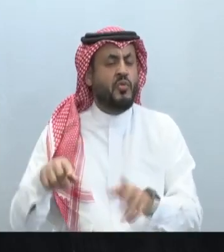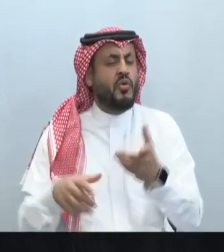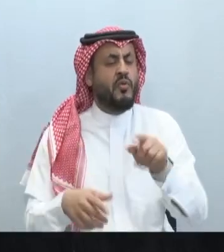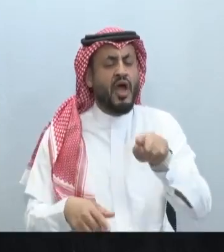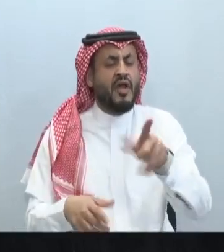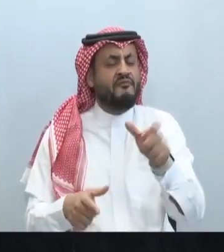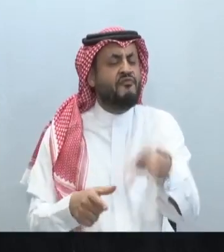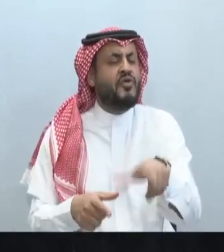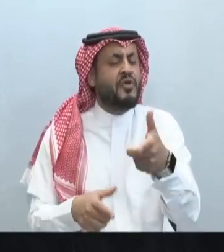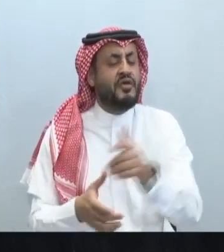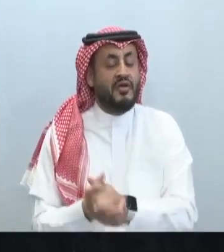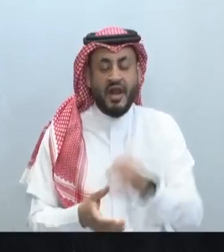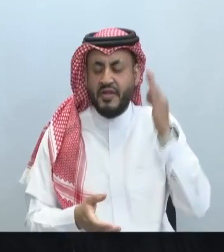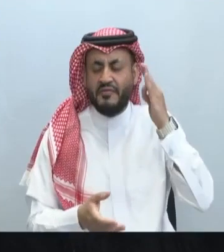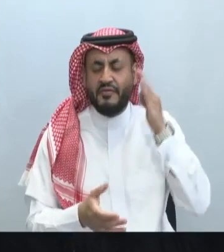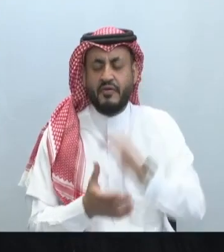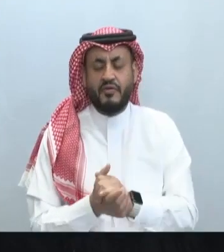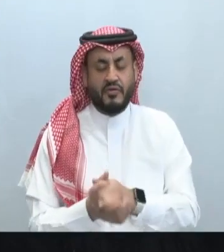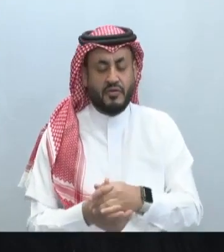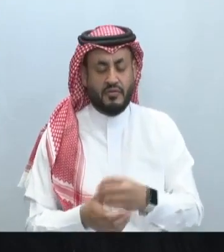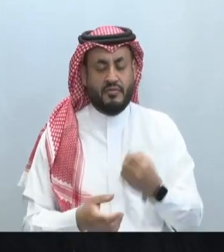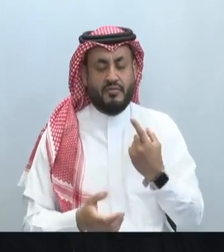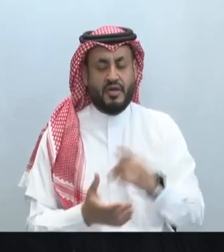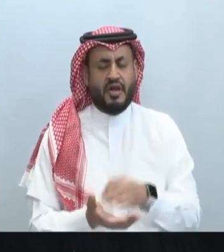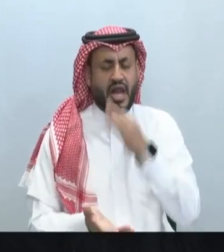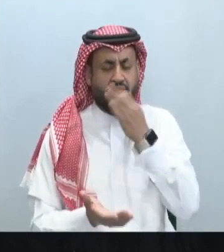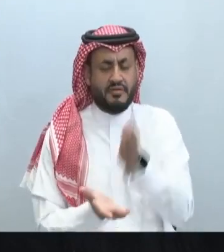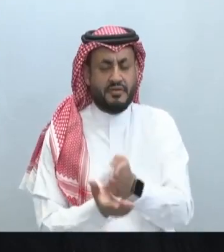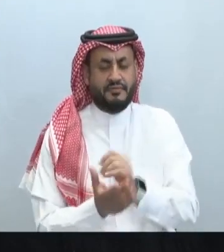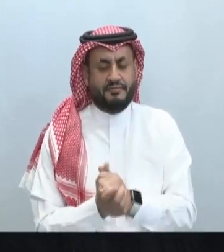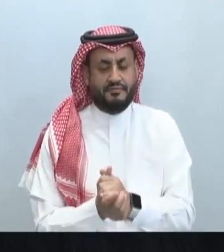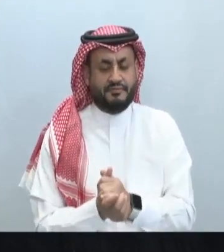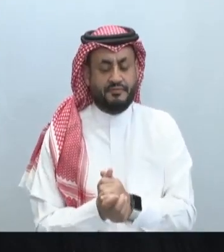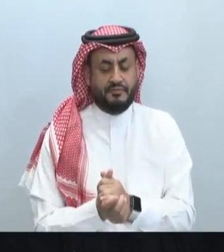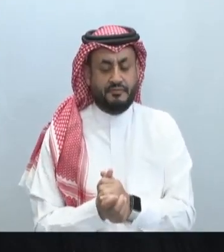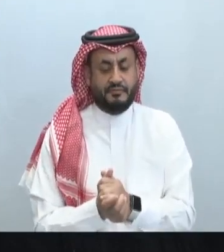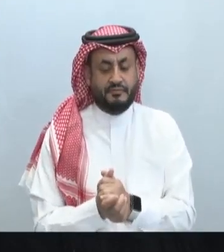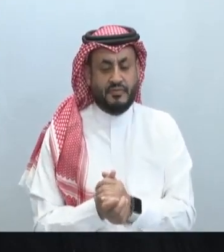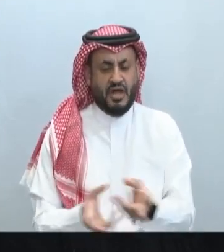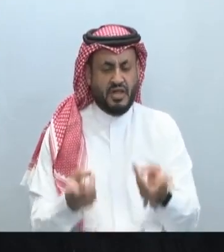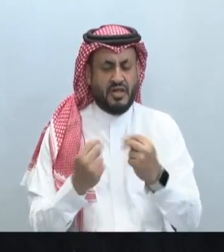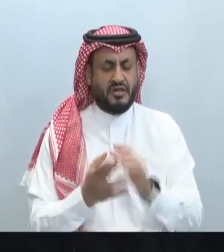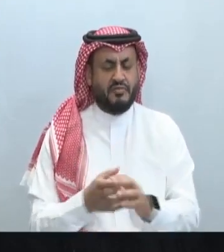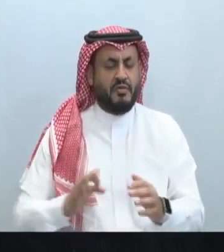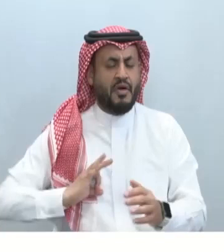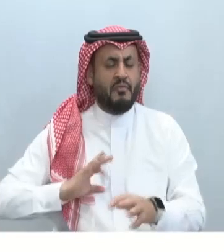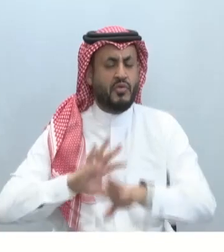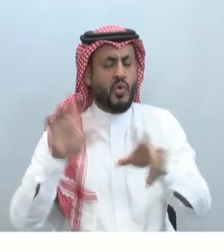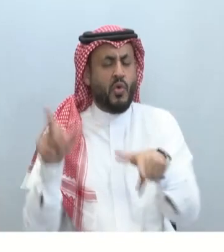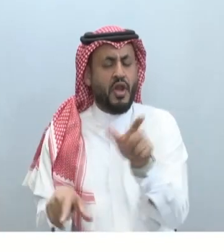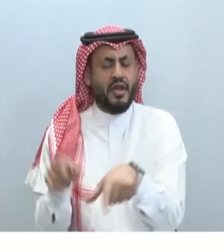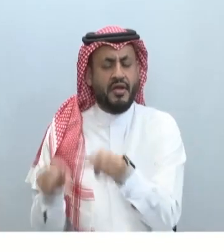فلان اننا قد سمعنا من سمعته انه صادق فتك وتنمو